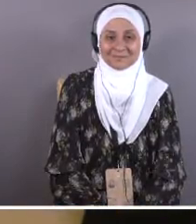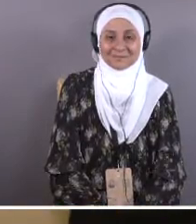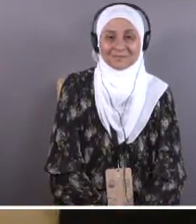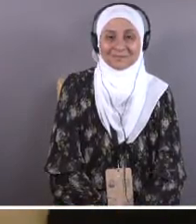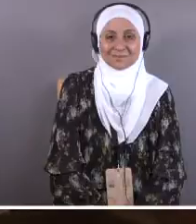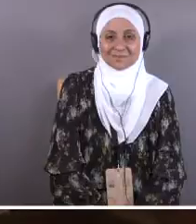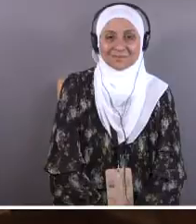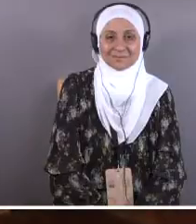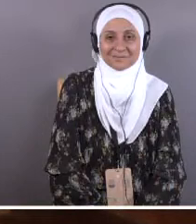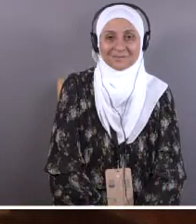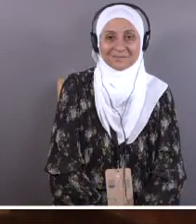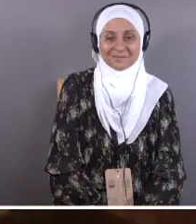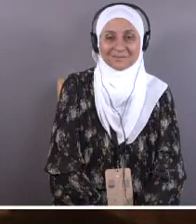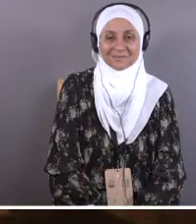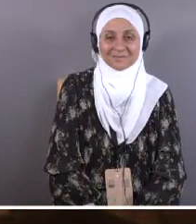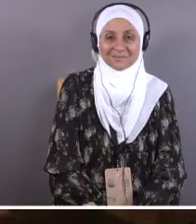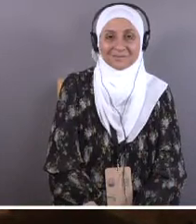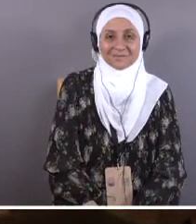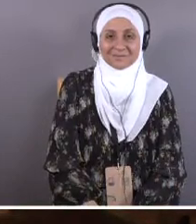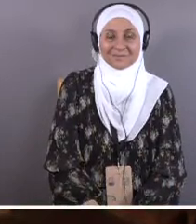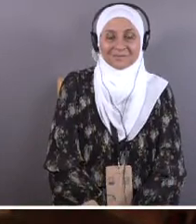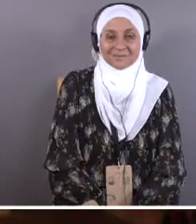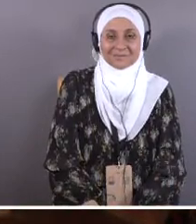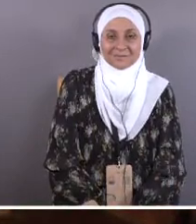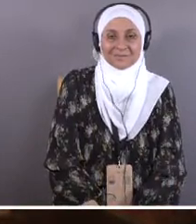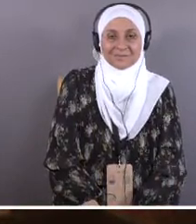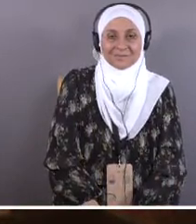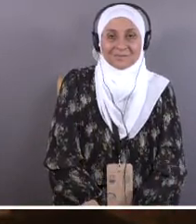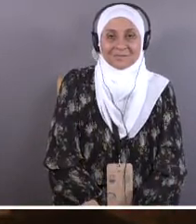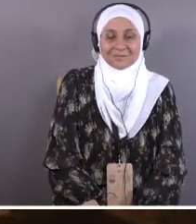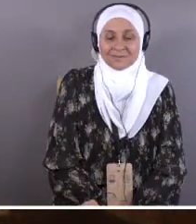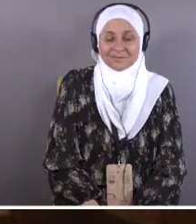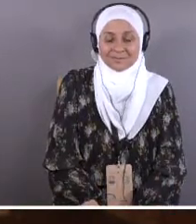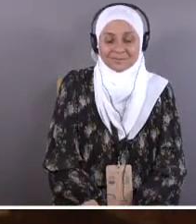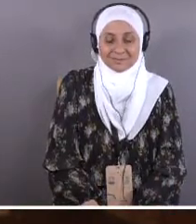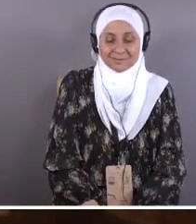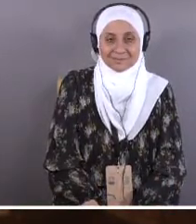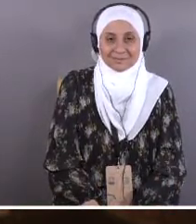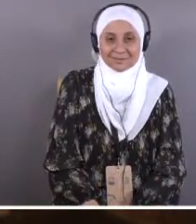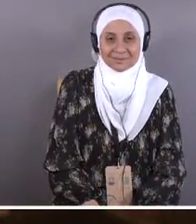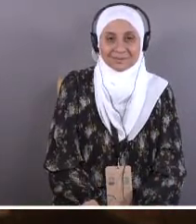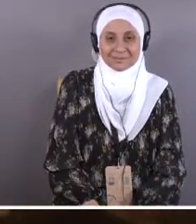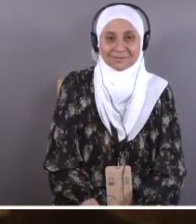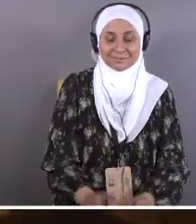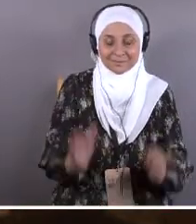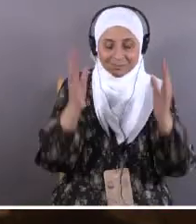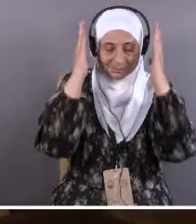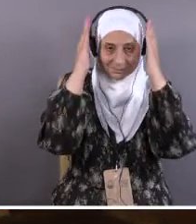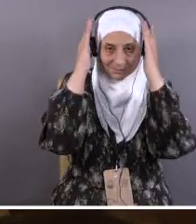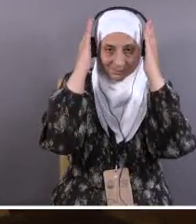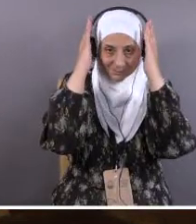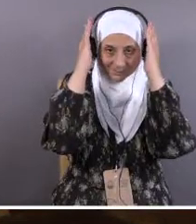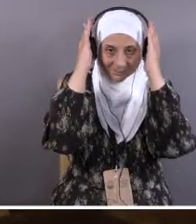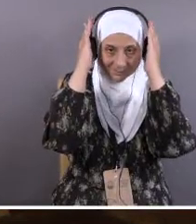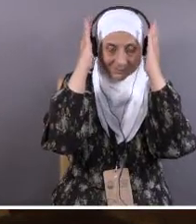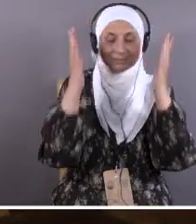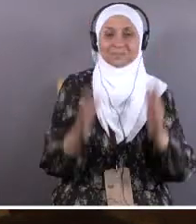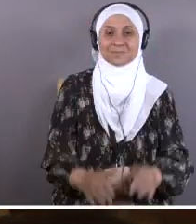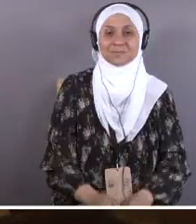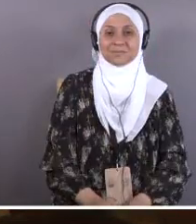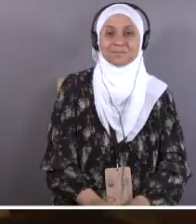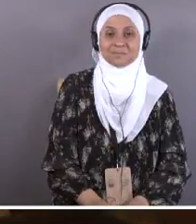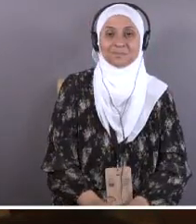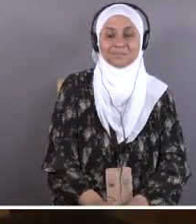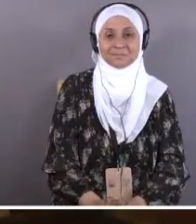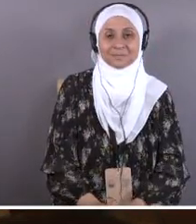Well, and Ali Taleb شكراً